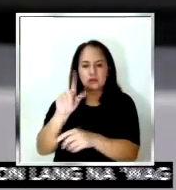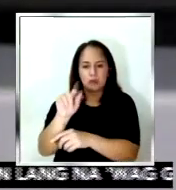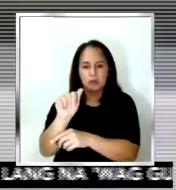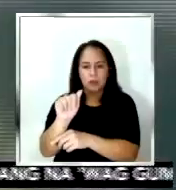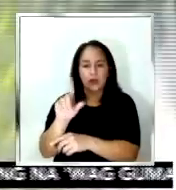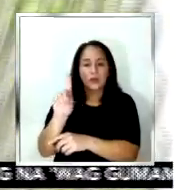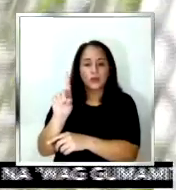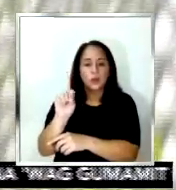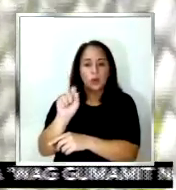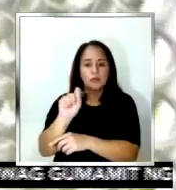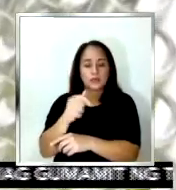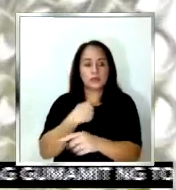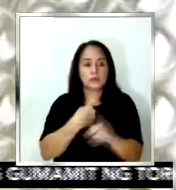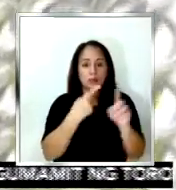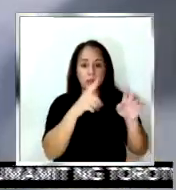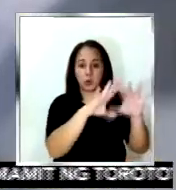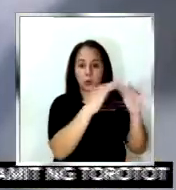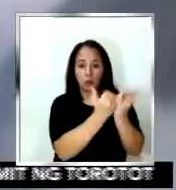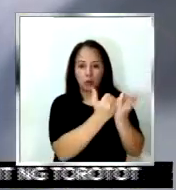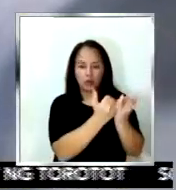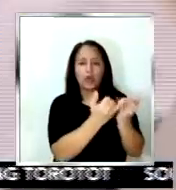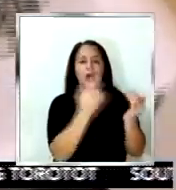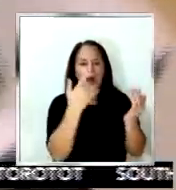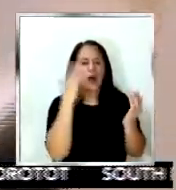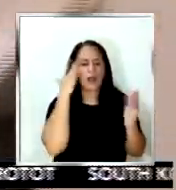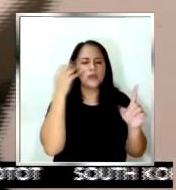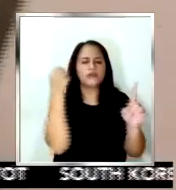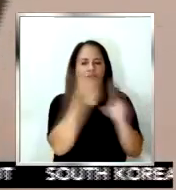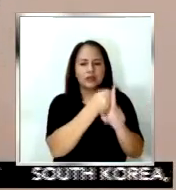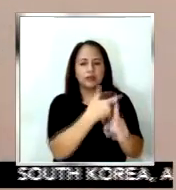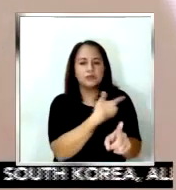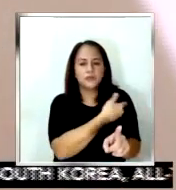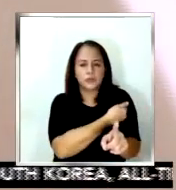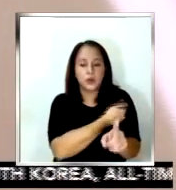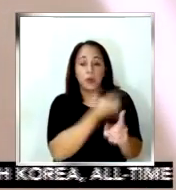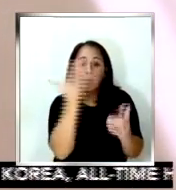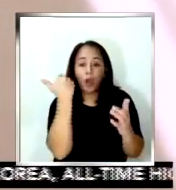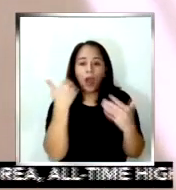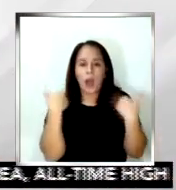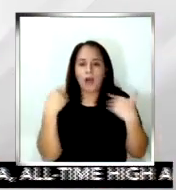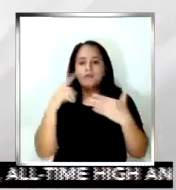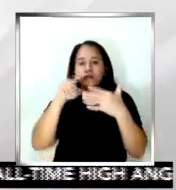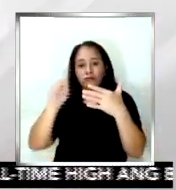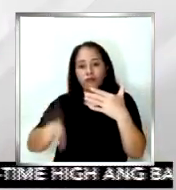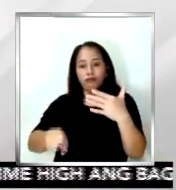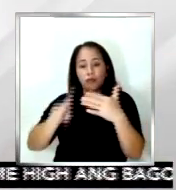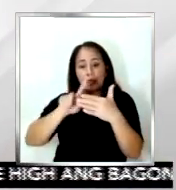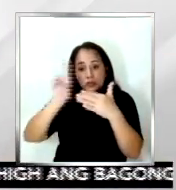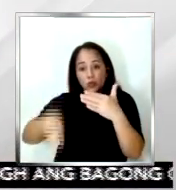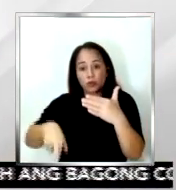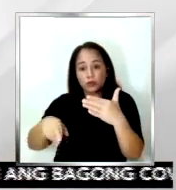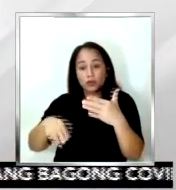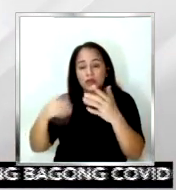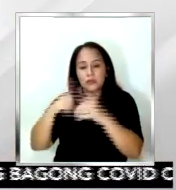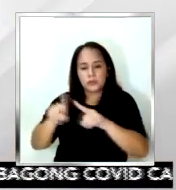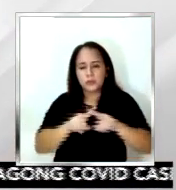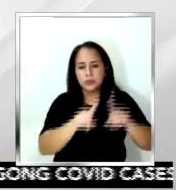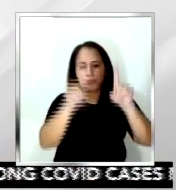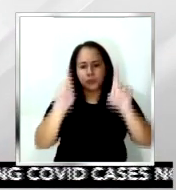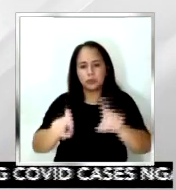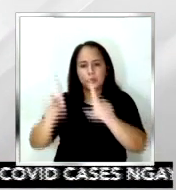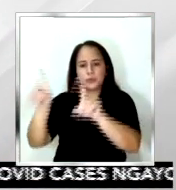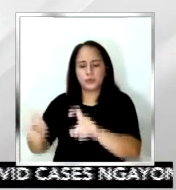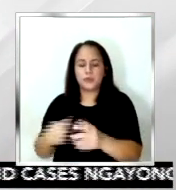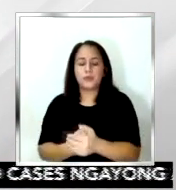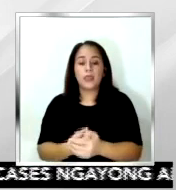AstraZeneca sa bisa ng kanilang bakuna base sa resulta ng kanilang clinical trials. Kung magsasagawa man daw sila ng